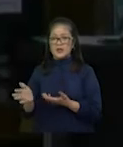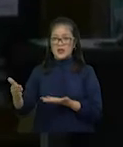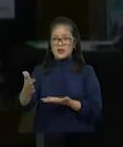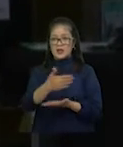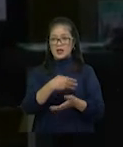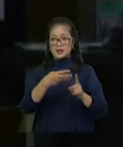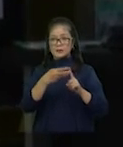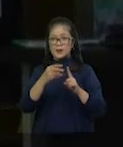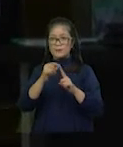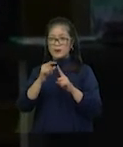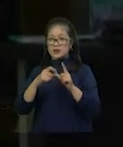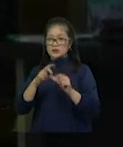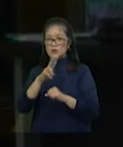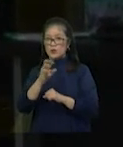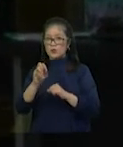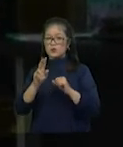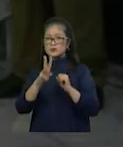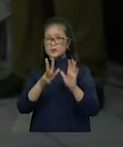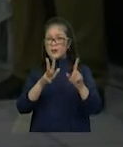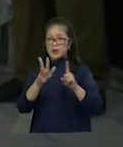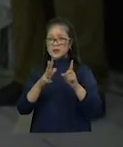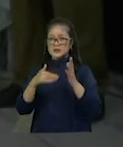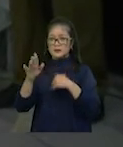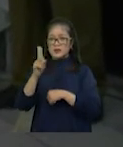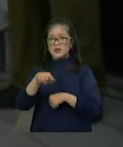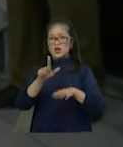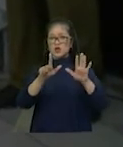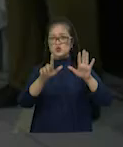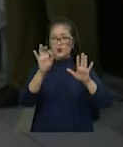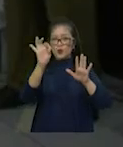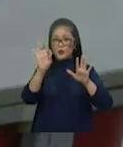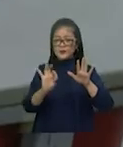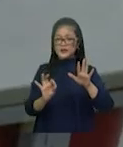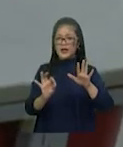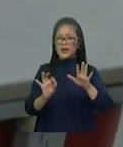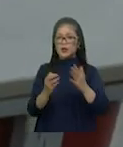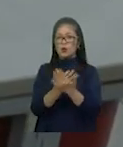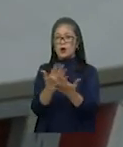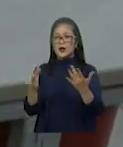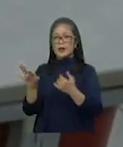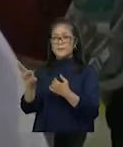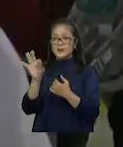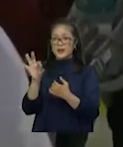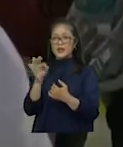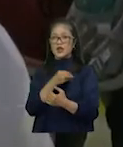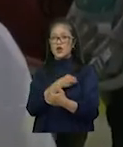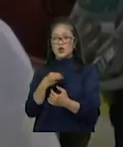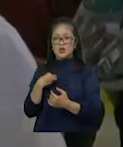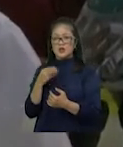2019 menyebut lebih dari 70% masyarakat memilih suamedikasi daripada berkonsultasi ke dokter, padahal ini